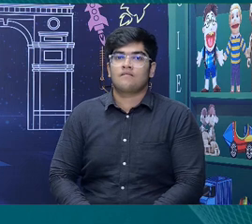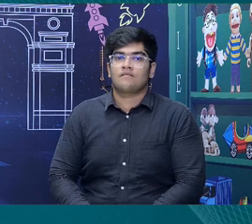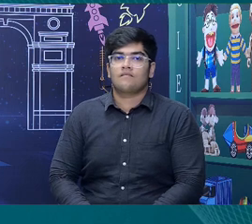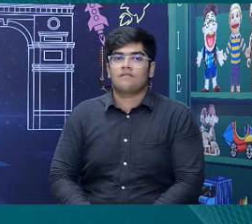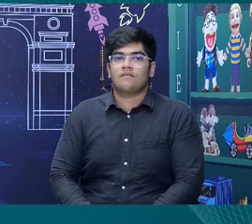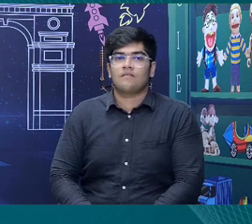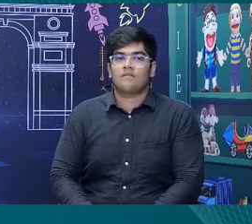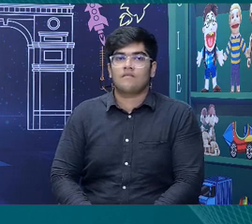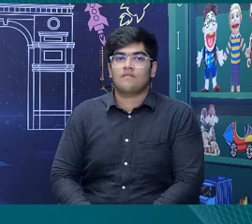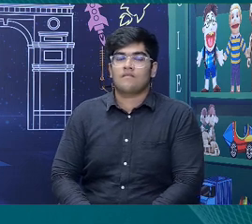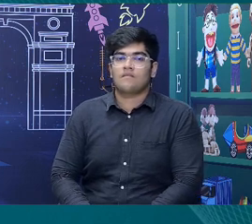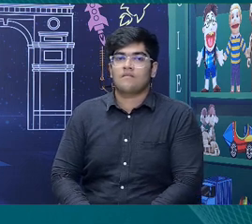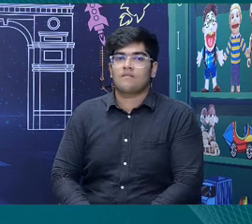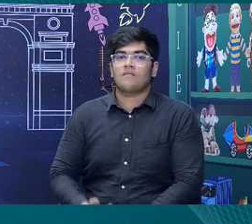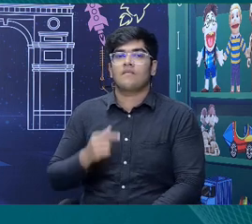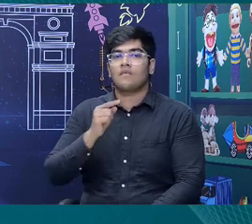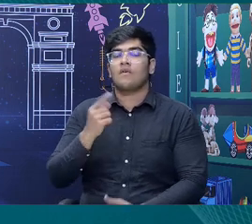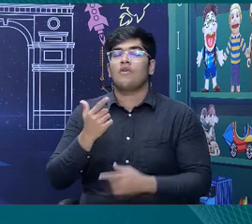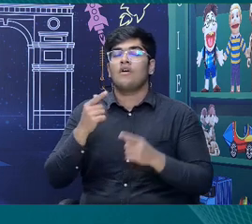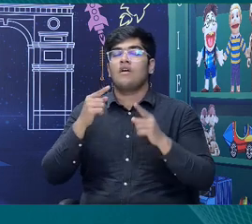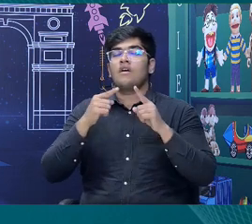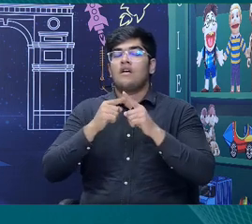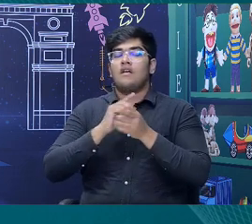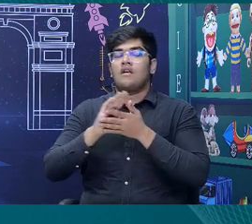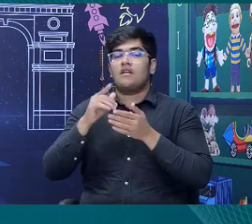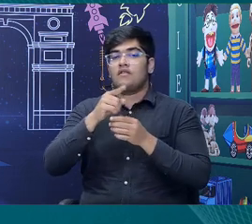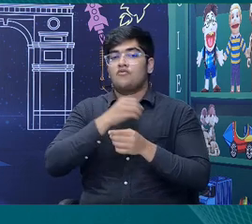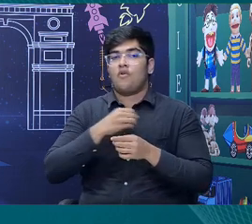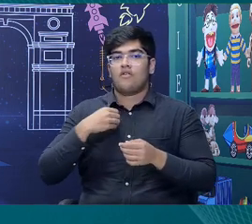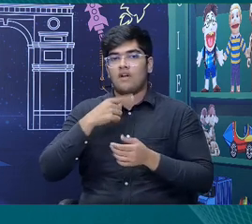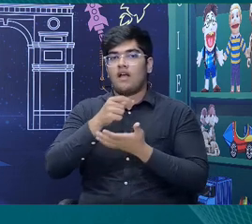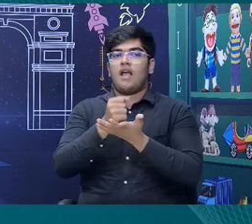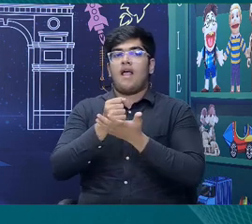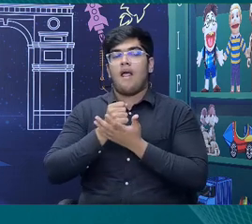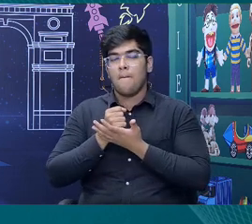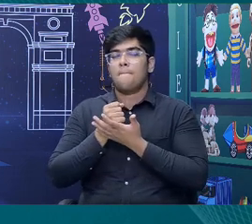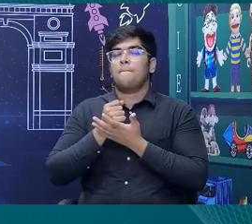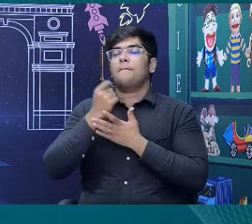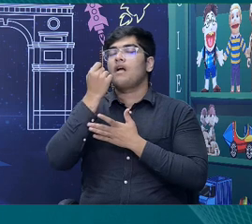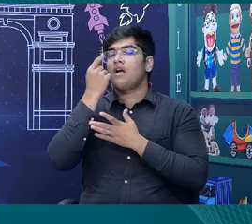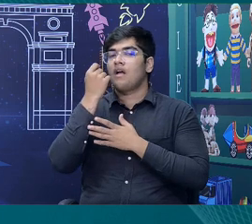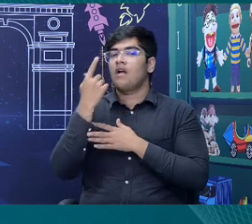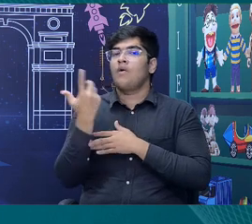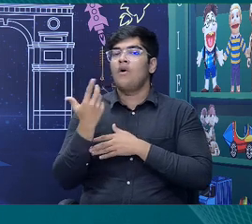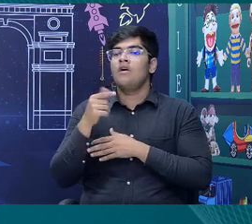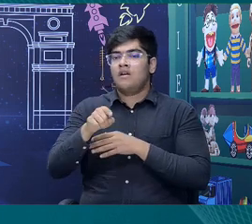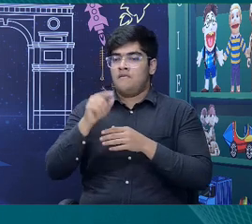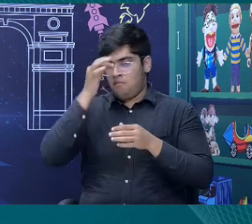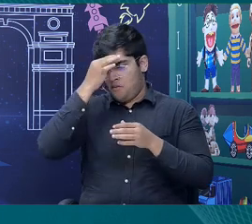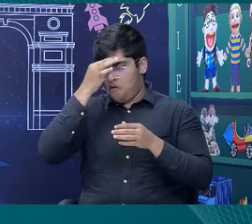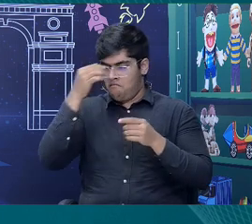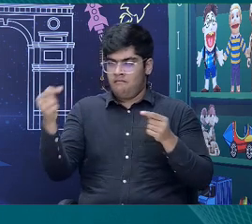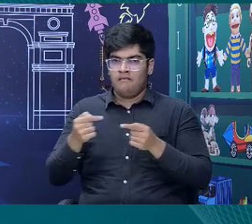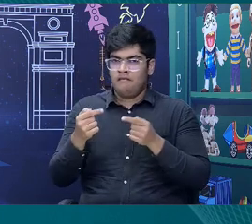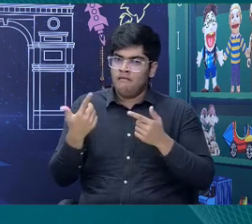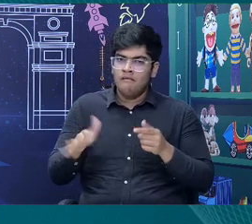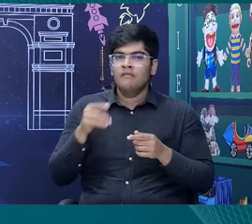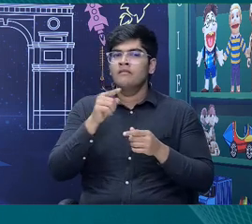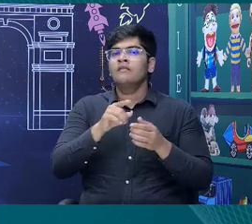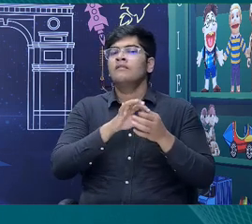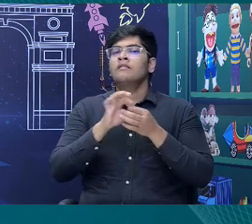में है उसे थेरेपिस्ट हेल्प करता है क्लाइंट को समझने में कि जो कंफ्लेक्स उसका बेसिक रीजन क्या है जो उन्होंने सपने